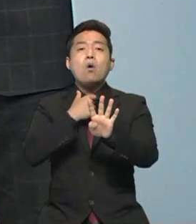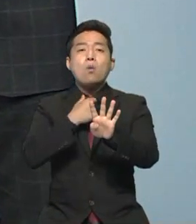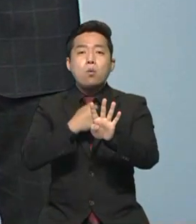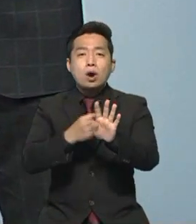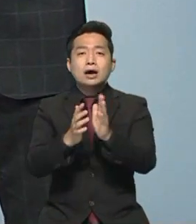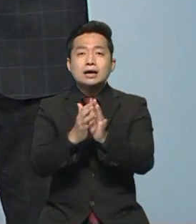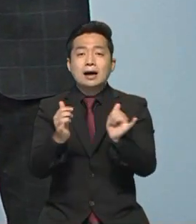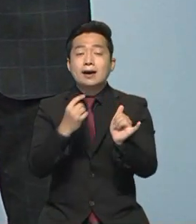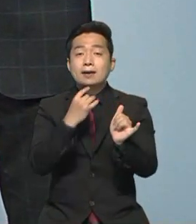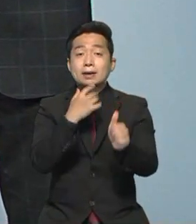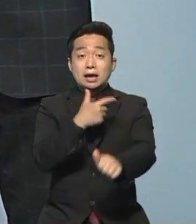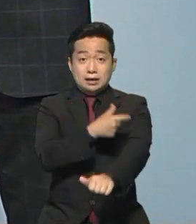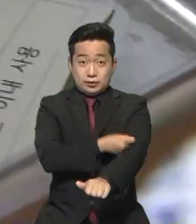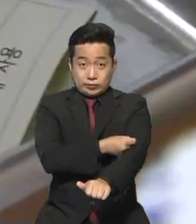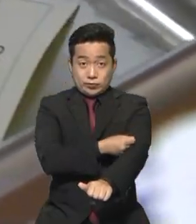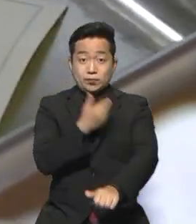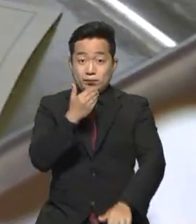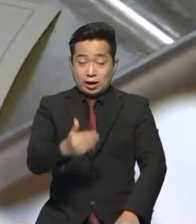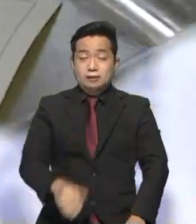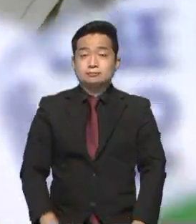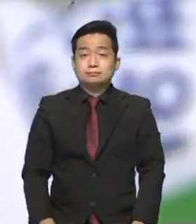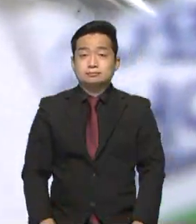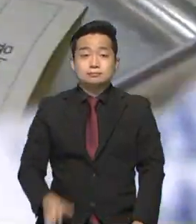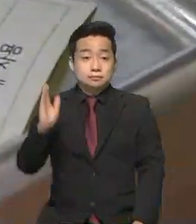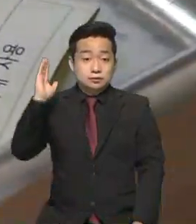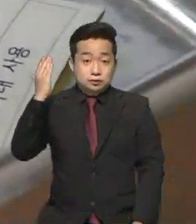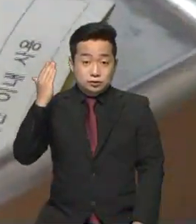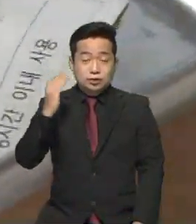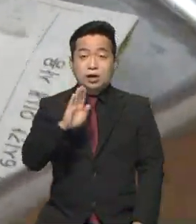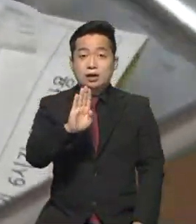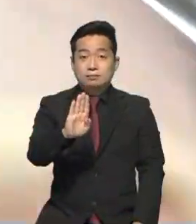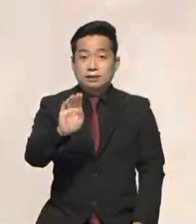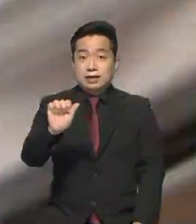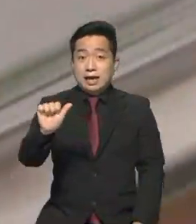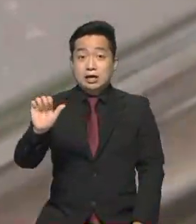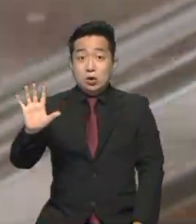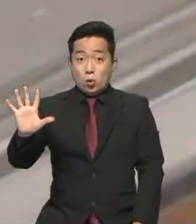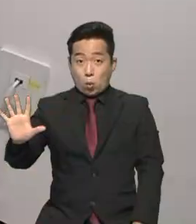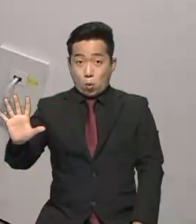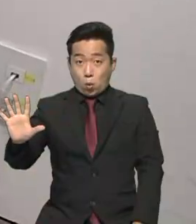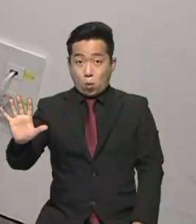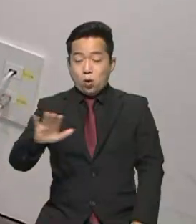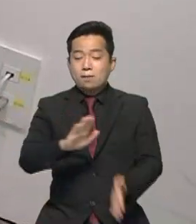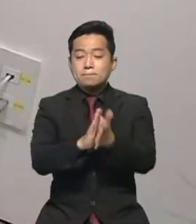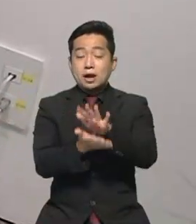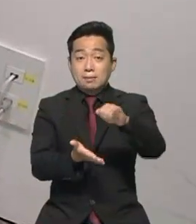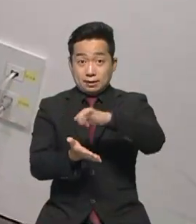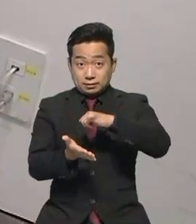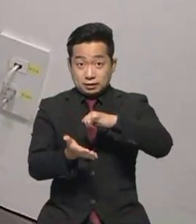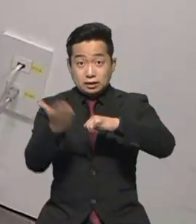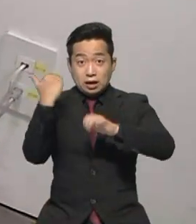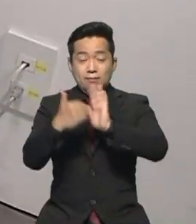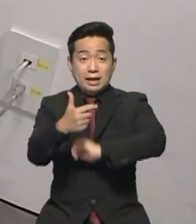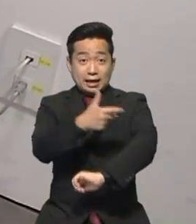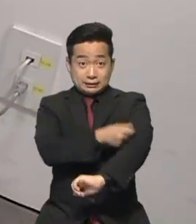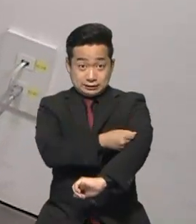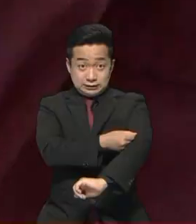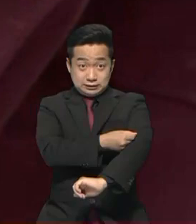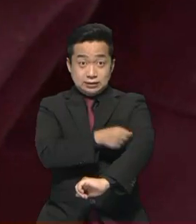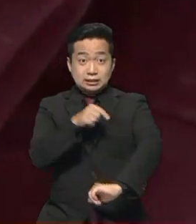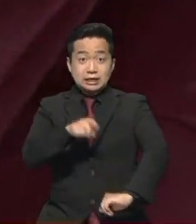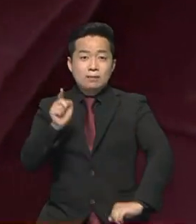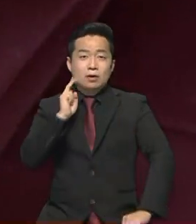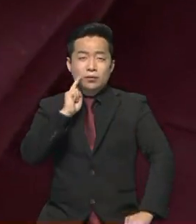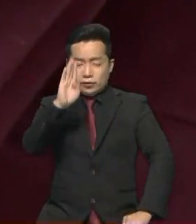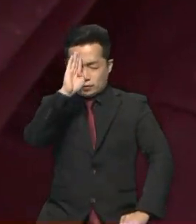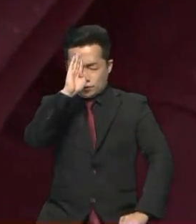희망자만 접종 대상입니다. 최근 BA.5 변이가 유행하지만 기존 백신으로도 중증으로 가는 건